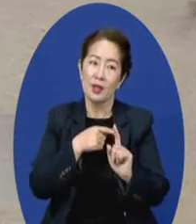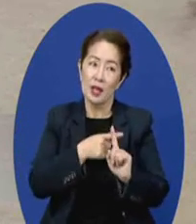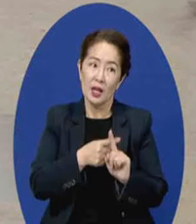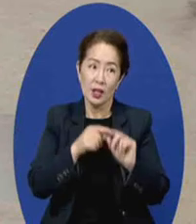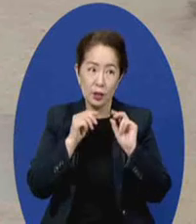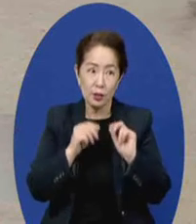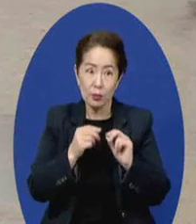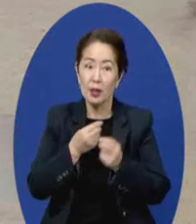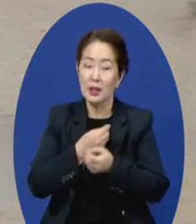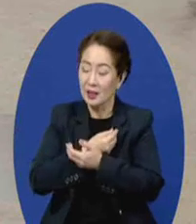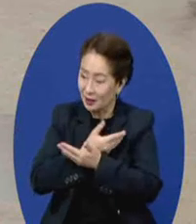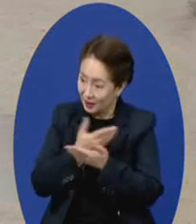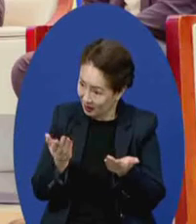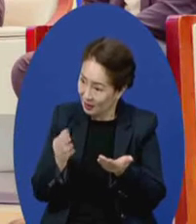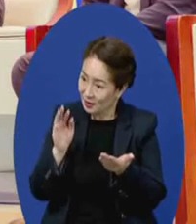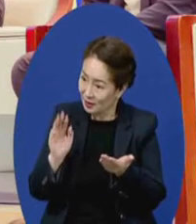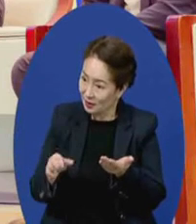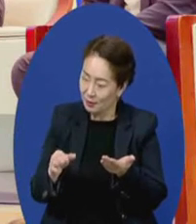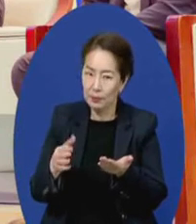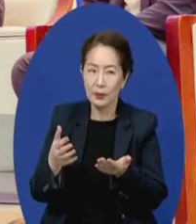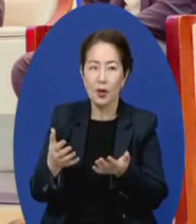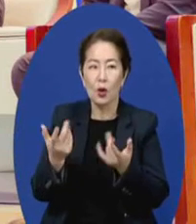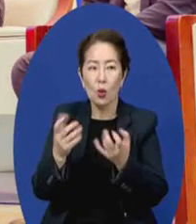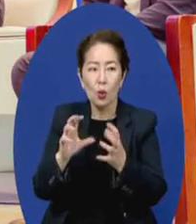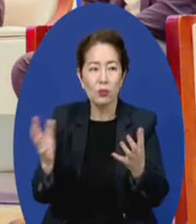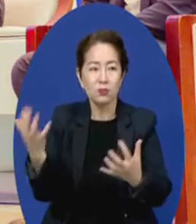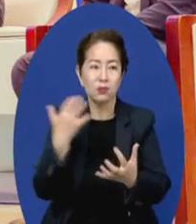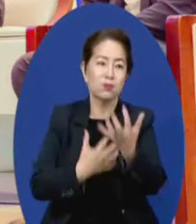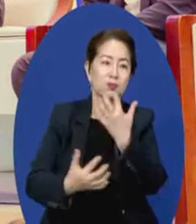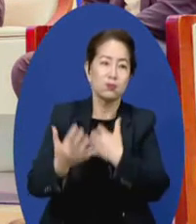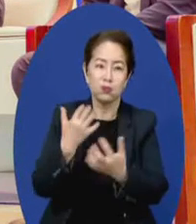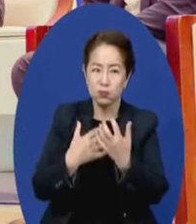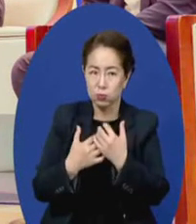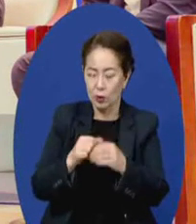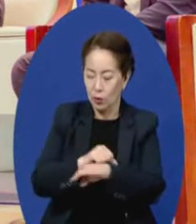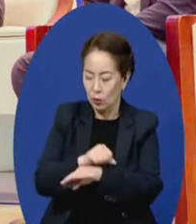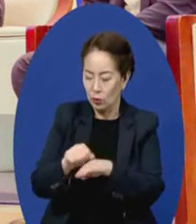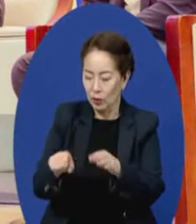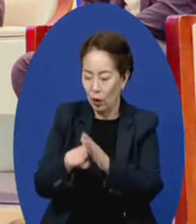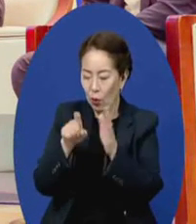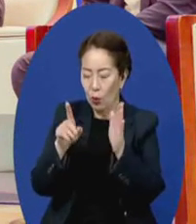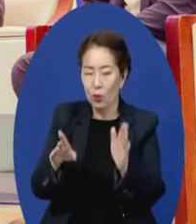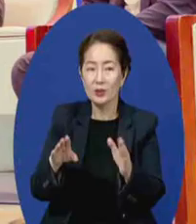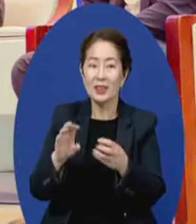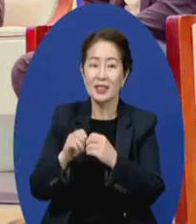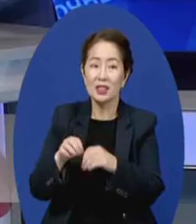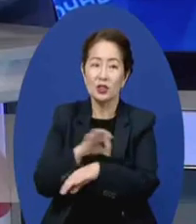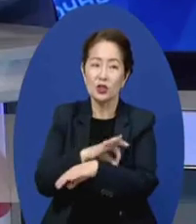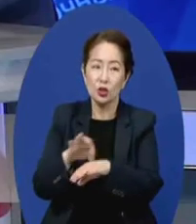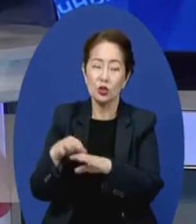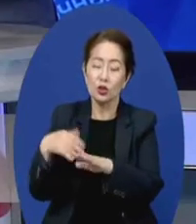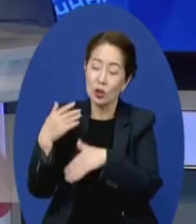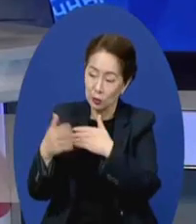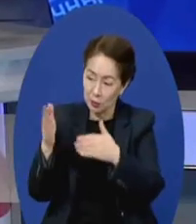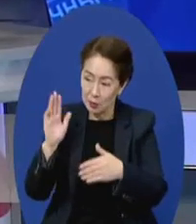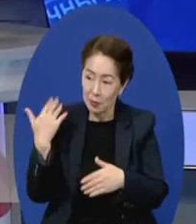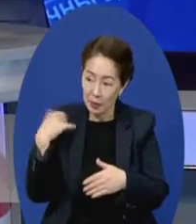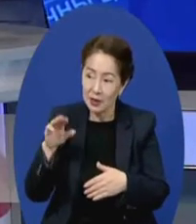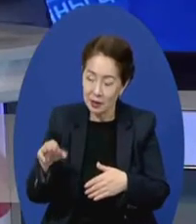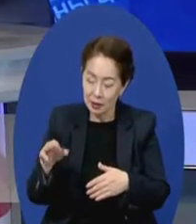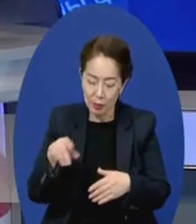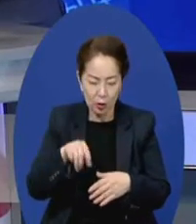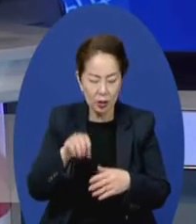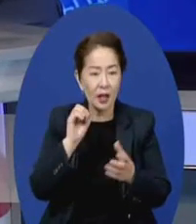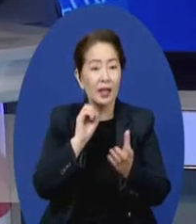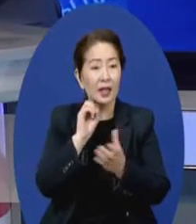ингээд олон нийтийг хамарсан бас тодорхой хэмжээгээр урт удаан хугацаанд ингээд үргэлжилсэн юм төсөлүүд аянууд явж исэн л та тэр гэрэл бай